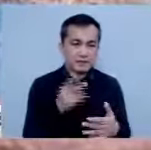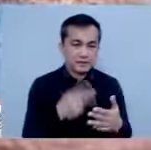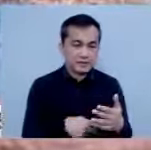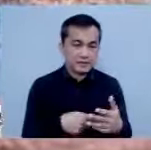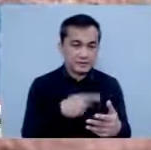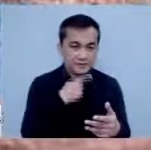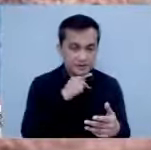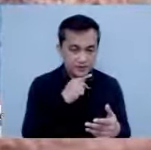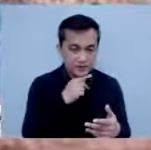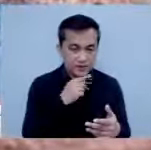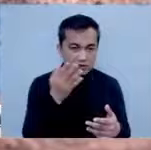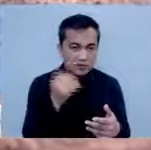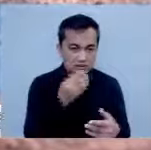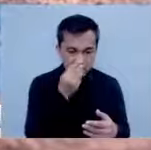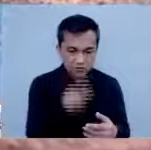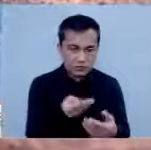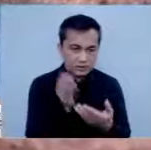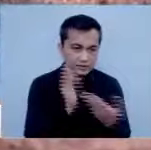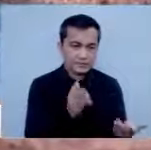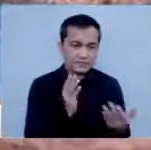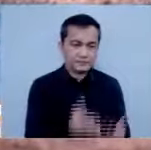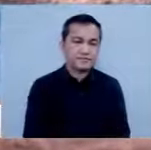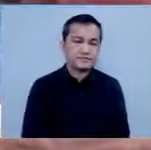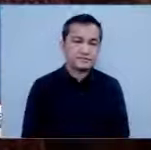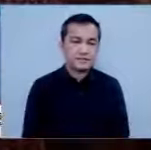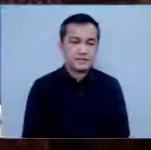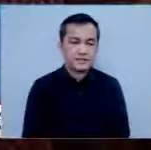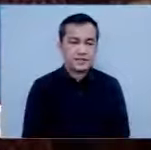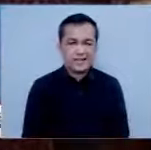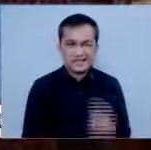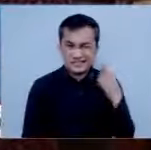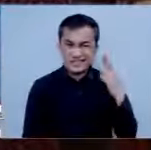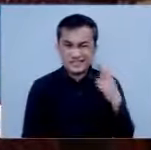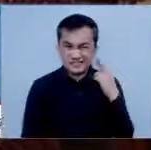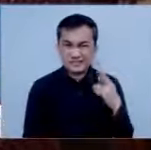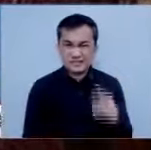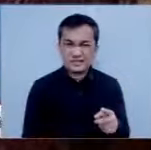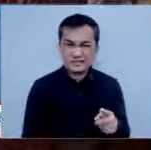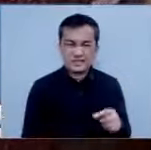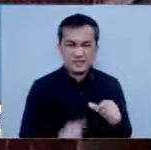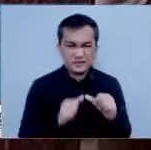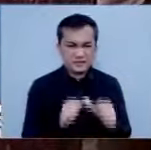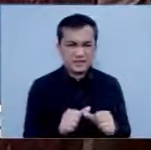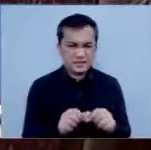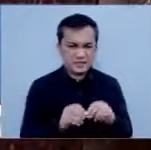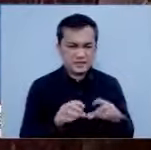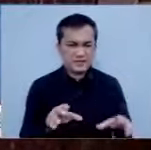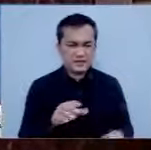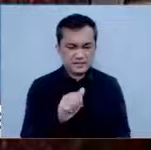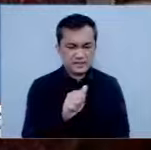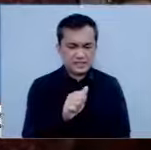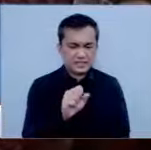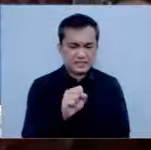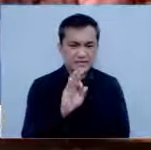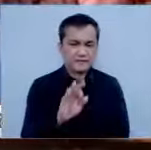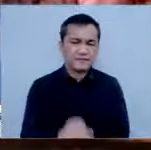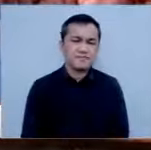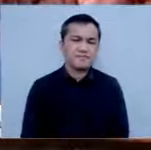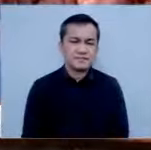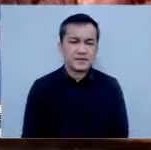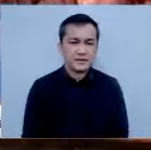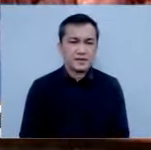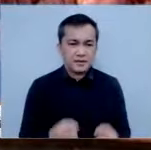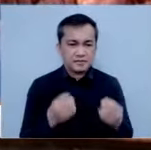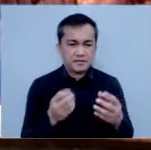ngayon dahil kaunti ang supply. Isa sa mga nakikitang dahilan niyan ay ang patuloy na pagkalat ng African swine flu. Marami raw na